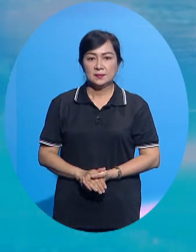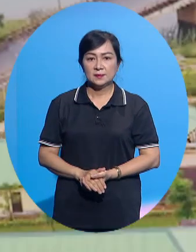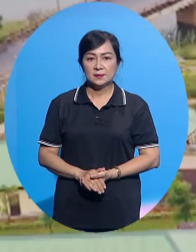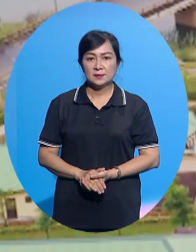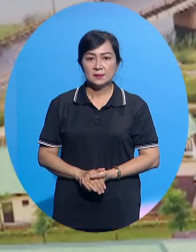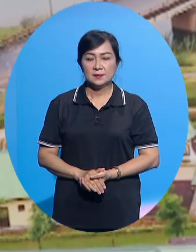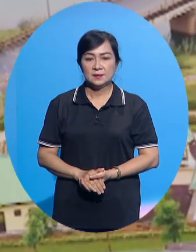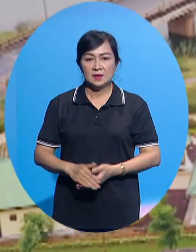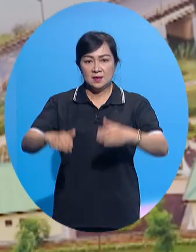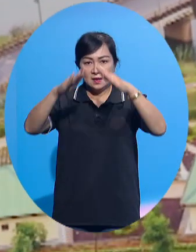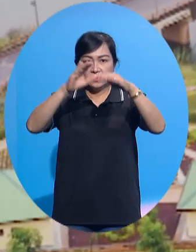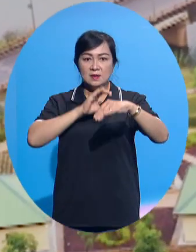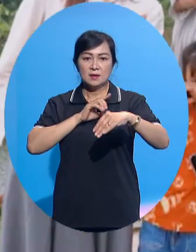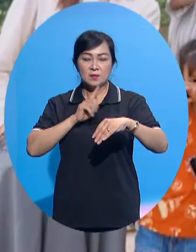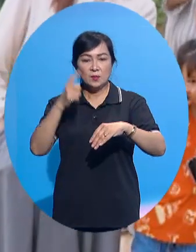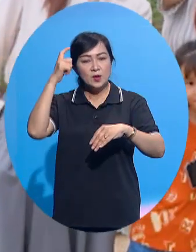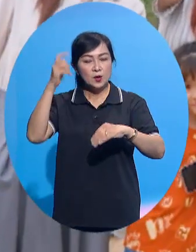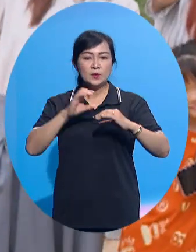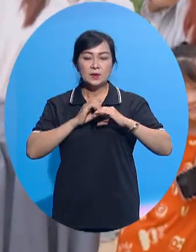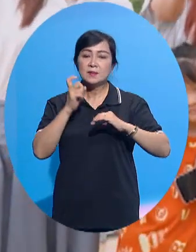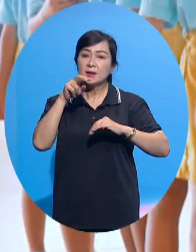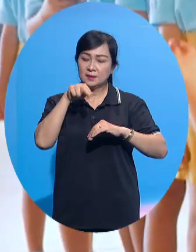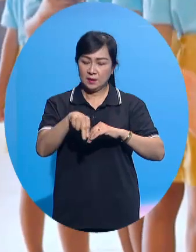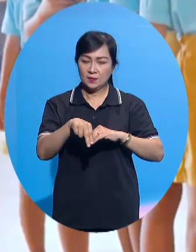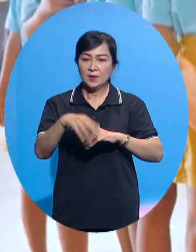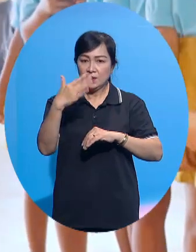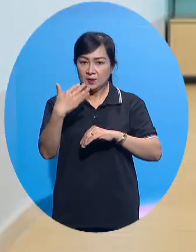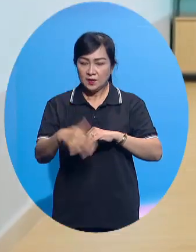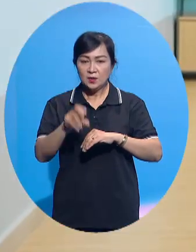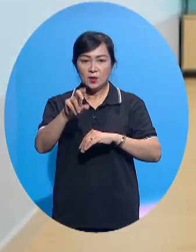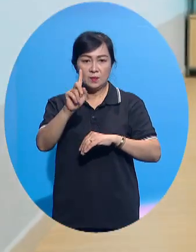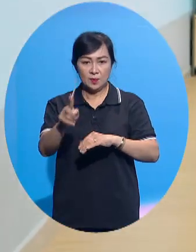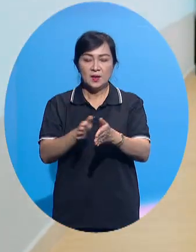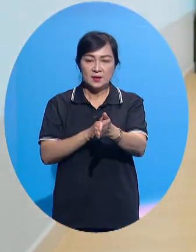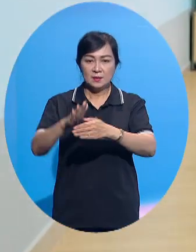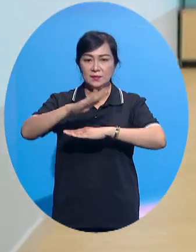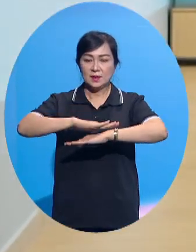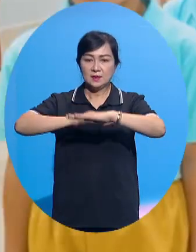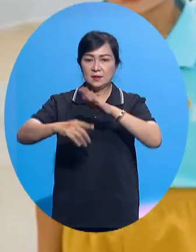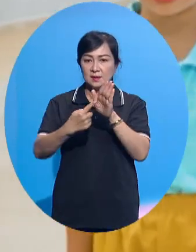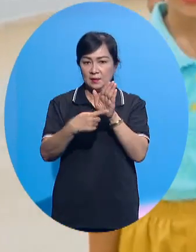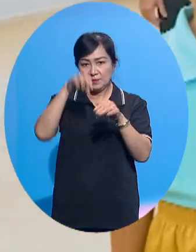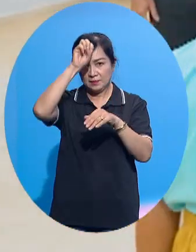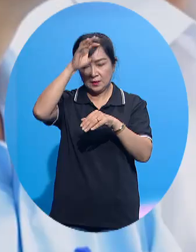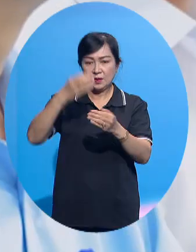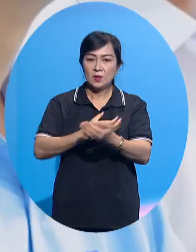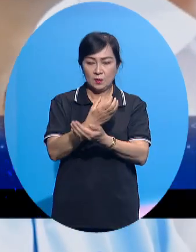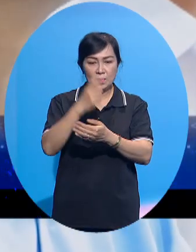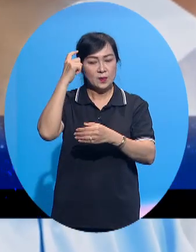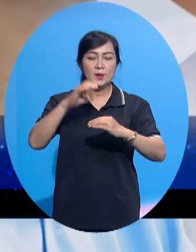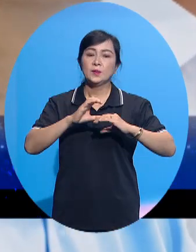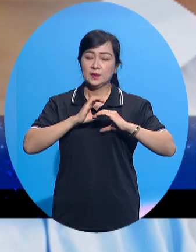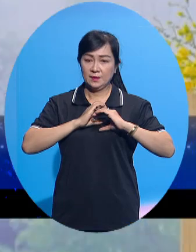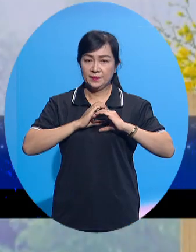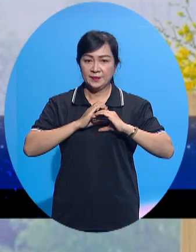20225 trường tiếu học hiểu về trái tim Đắc Nông đã hoàn thành giới đoạn một tiếp đến là xây dựng trung tâm đào tạo cộng đồng hiểu về trái